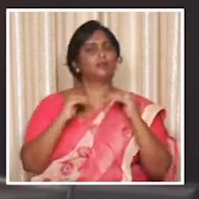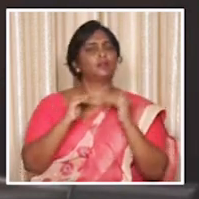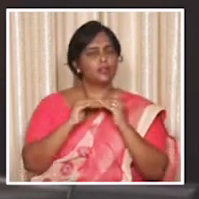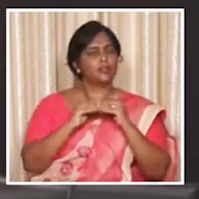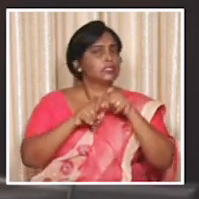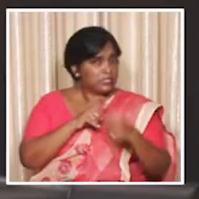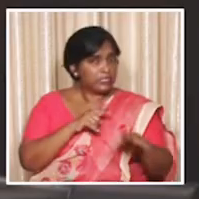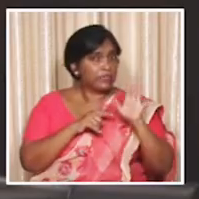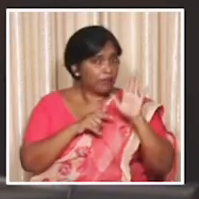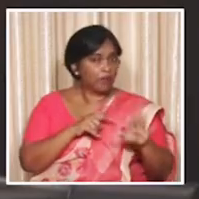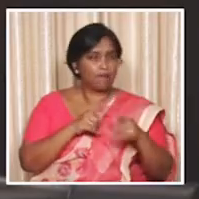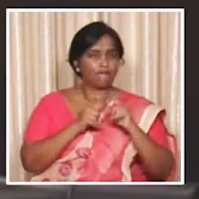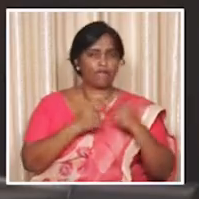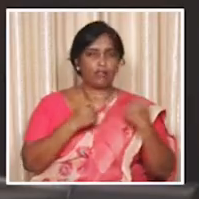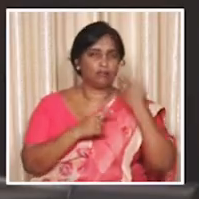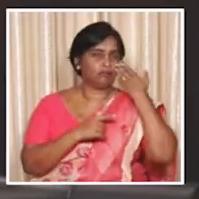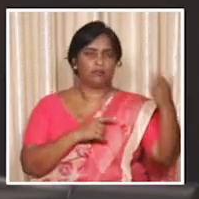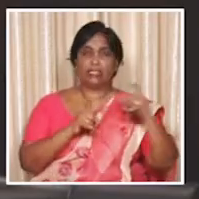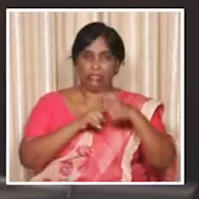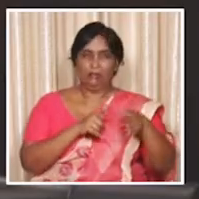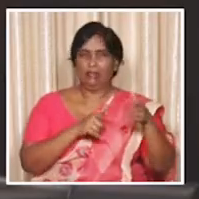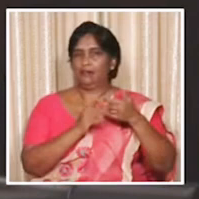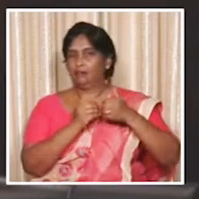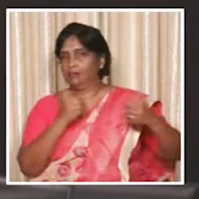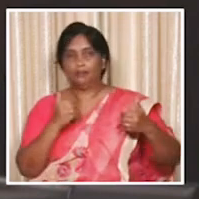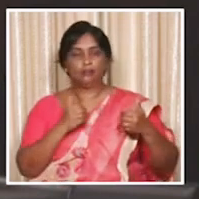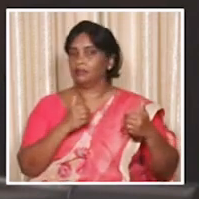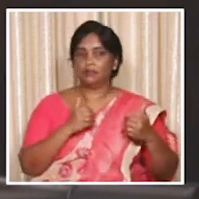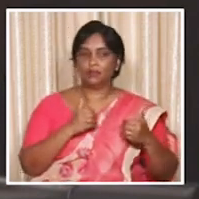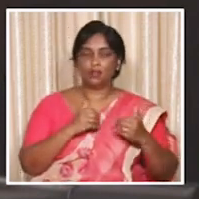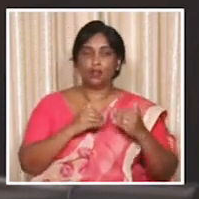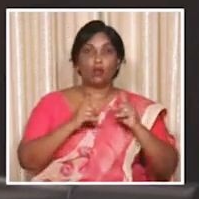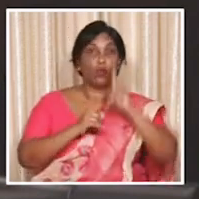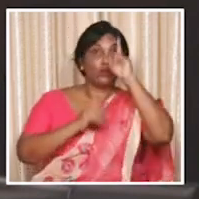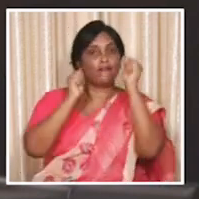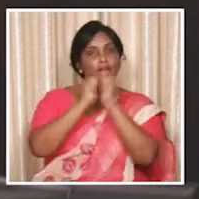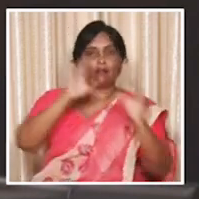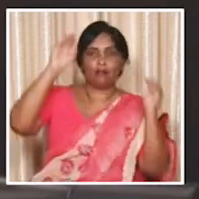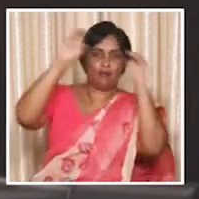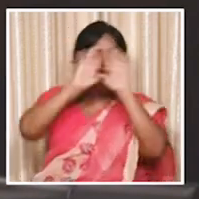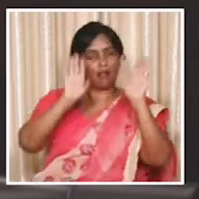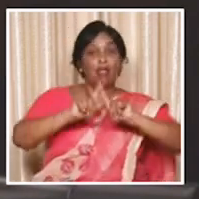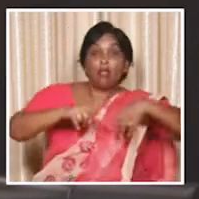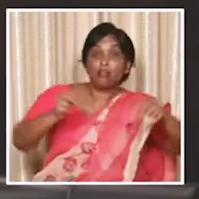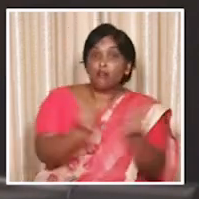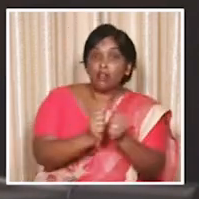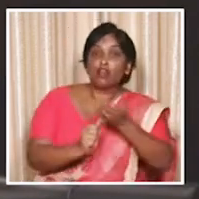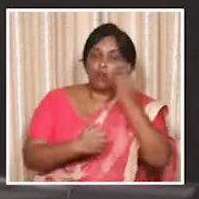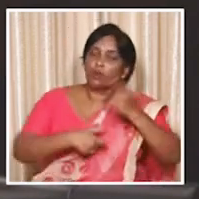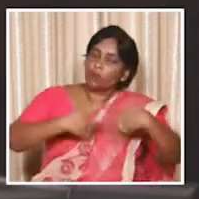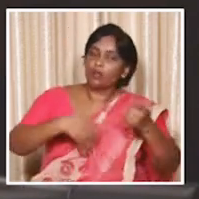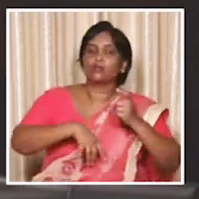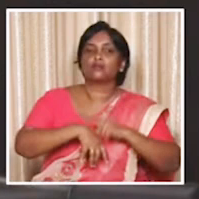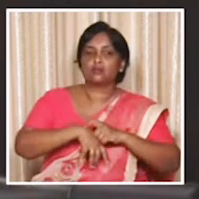කියන්නේ ආබාධයක් තිබීම වෙනස්කමක් සැට සැලකන්නේ නැතුව සමහරලාට උඩ වැඩ කරන වැඩකට ගන්න බැරි වෙයි. හැබැයි අනිකුත් කරන්න පුළුවන් හැම